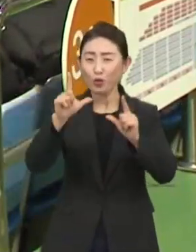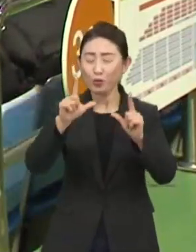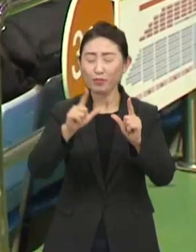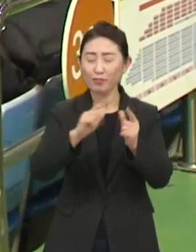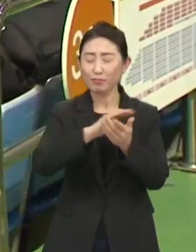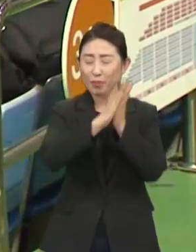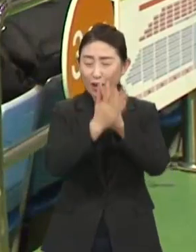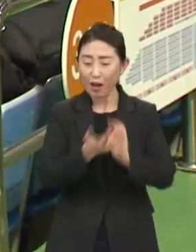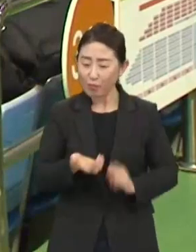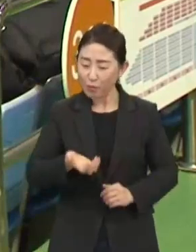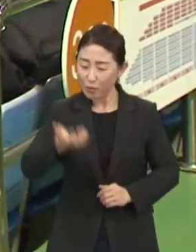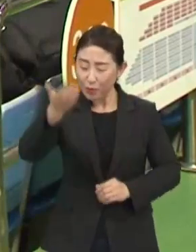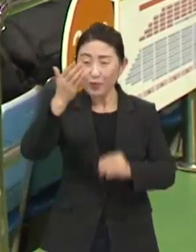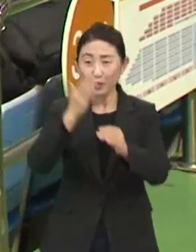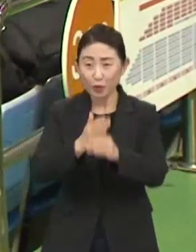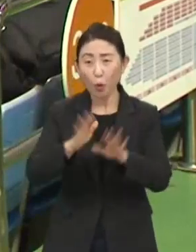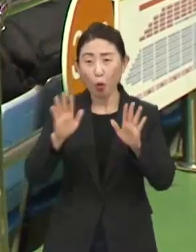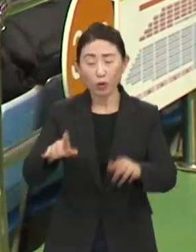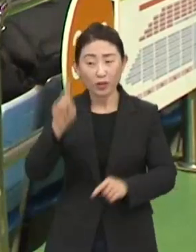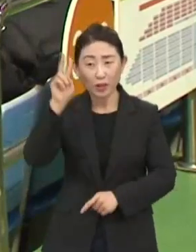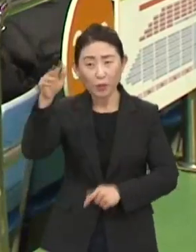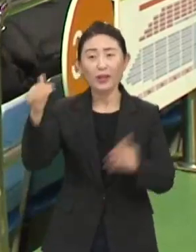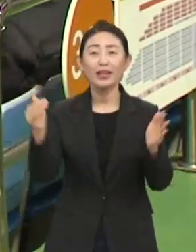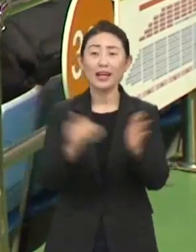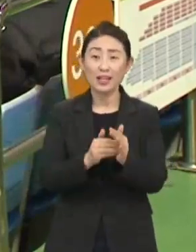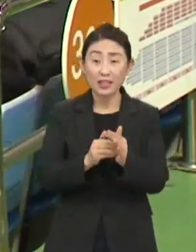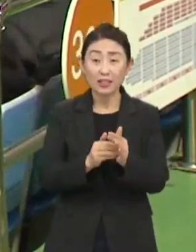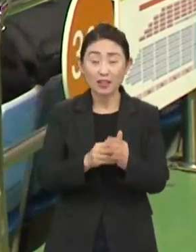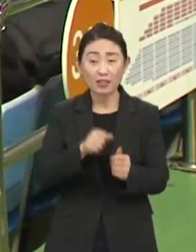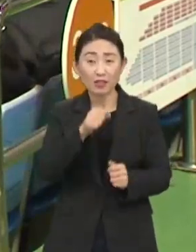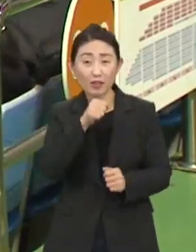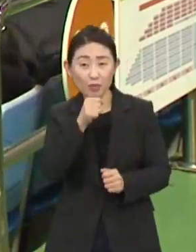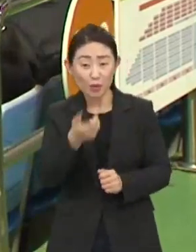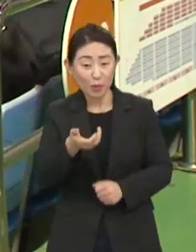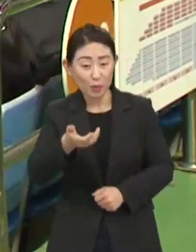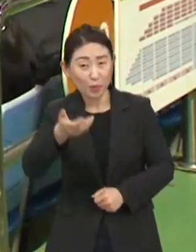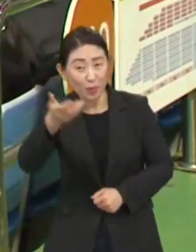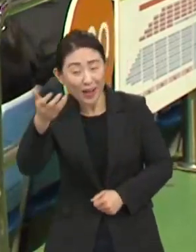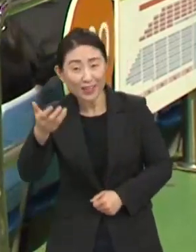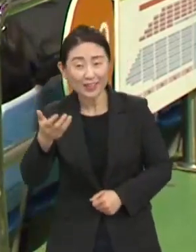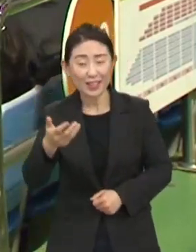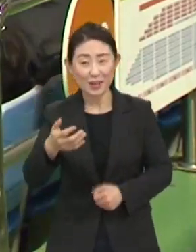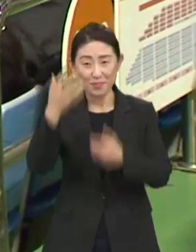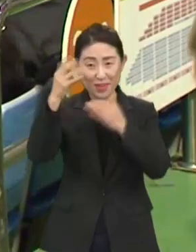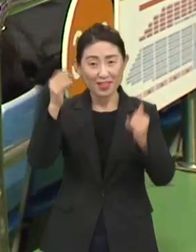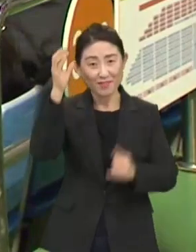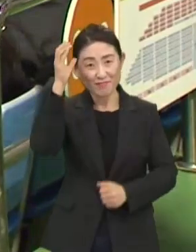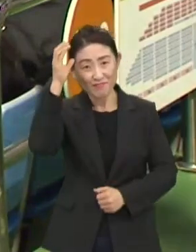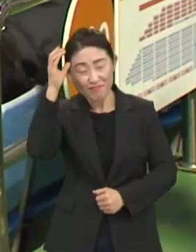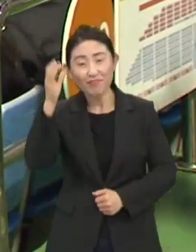올라와 있는 한화는 이번 주말 3연전을 통해 어디까지 비상할 수 있을지 팬들의